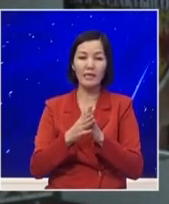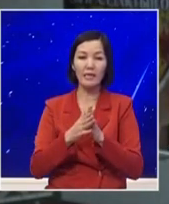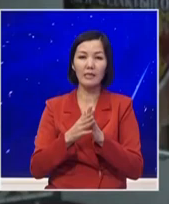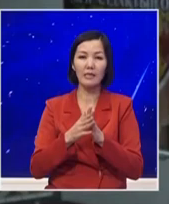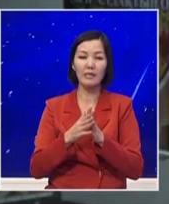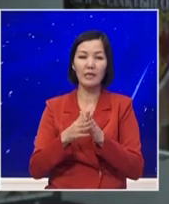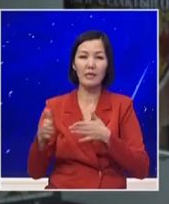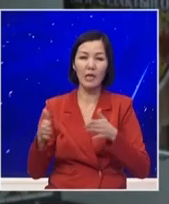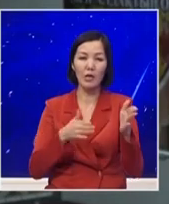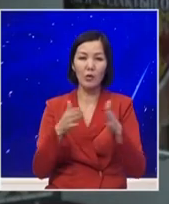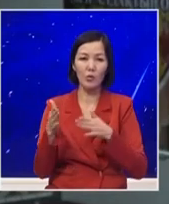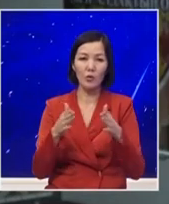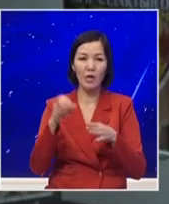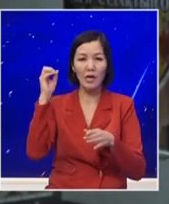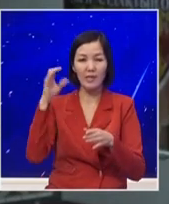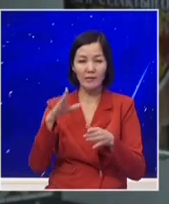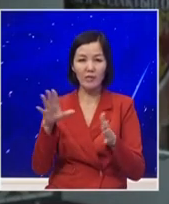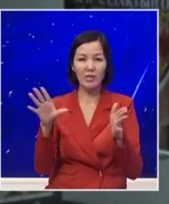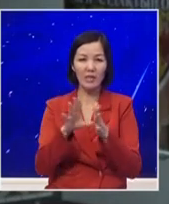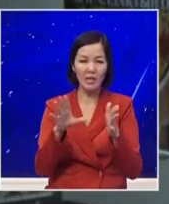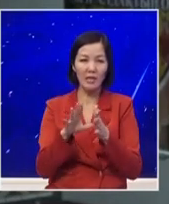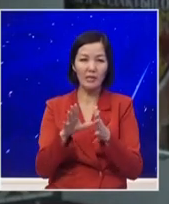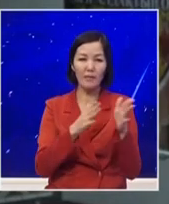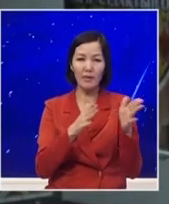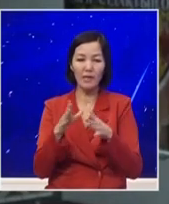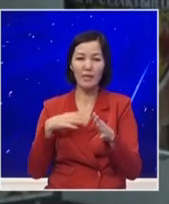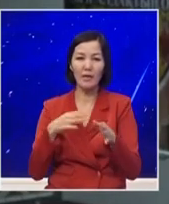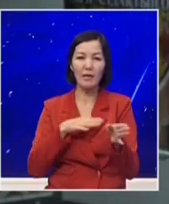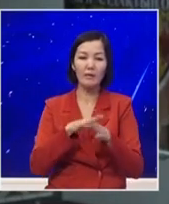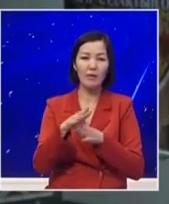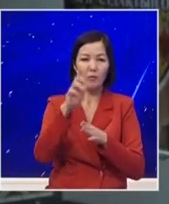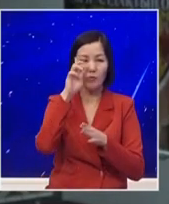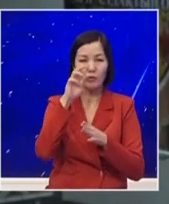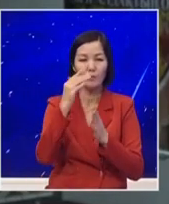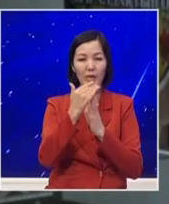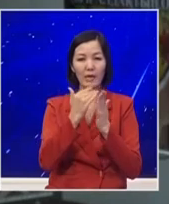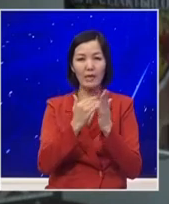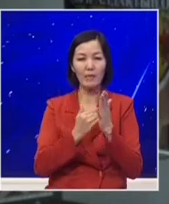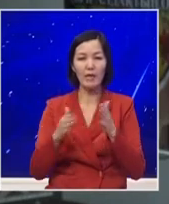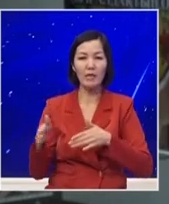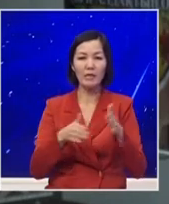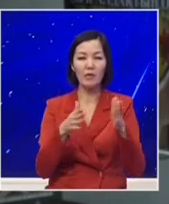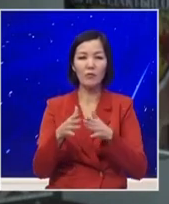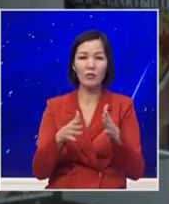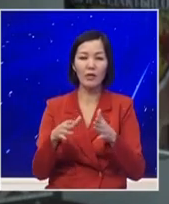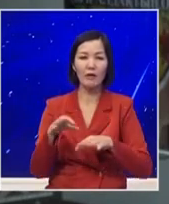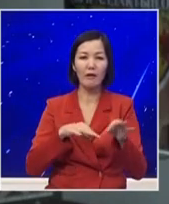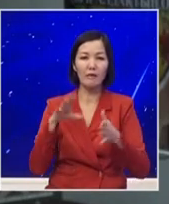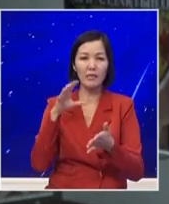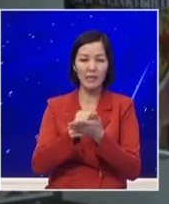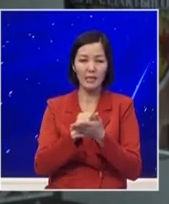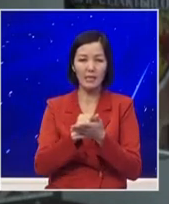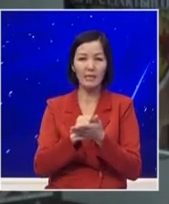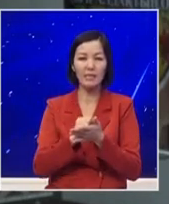благоустройству населенных пунктов. Во многом это удалось осуществить благодаря реализации государственной программы «Дорожная карта занятости».